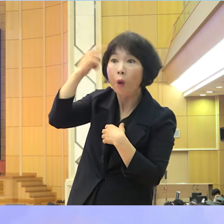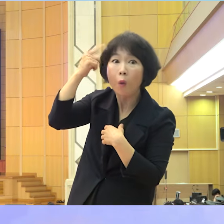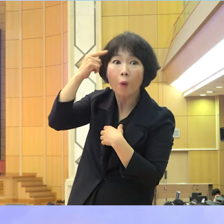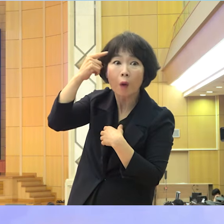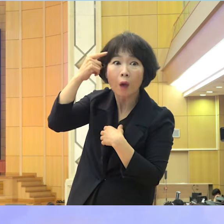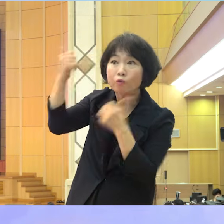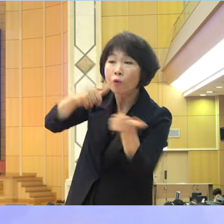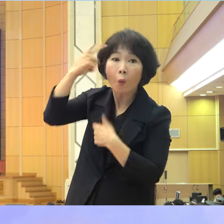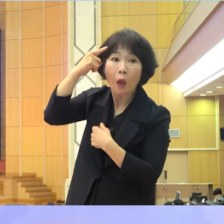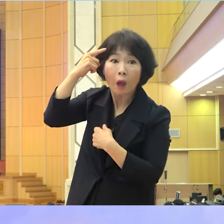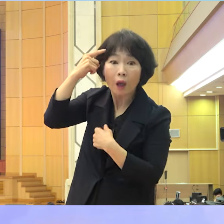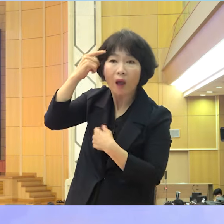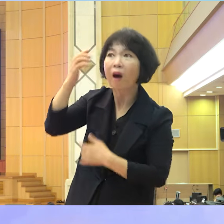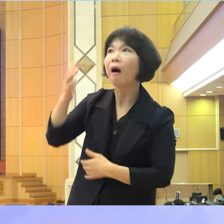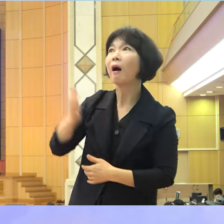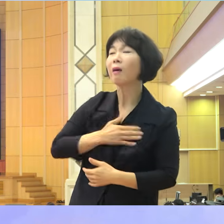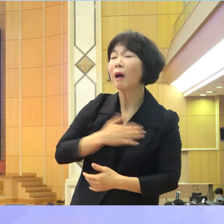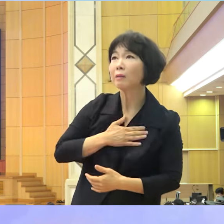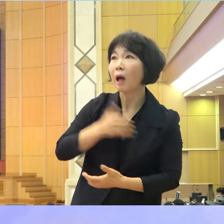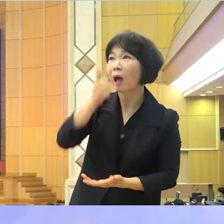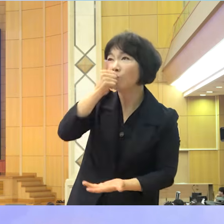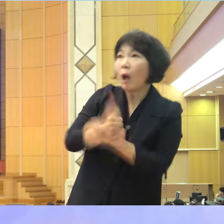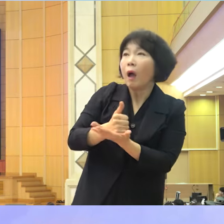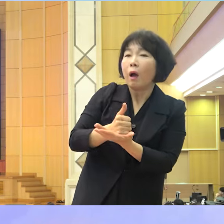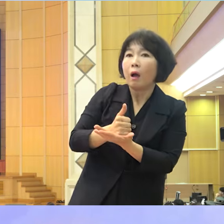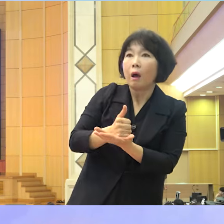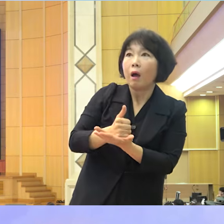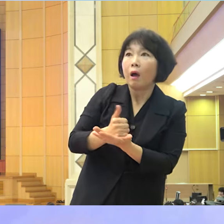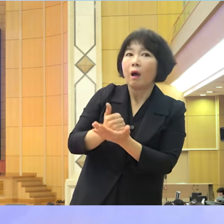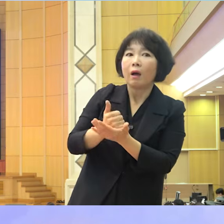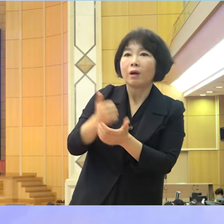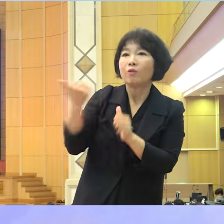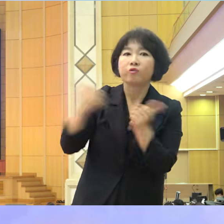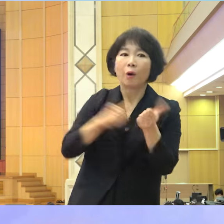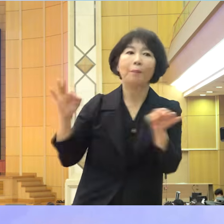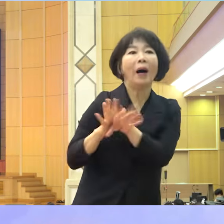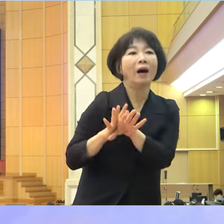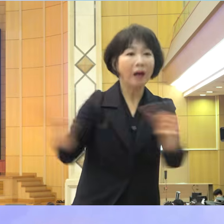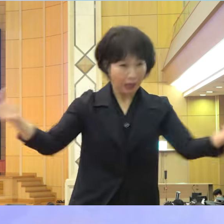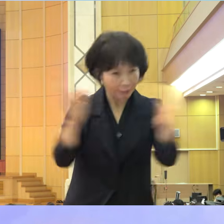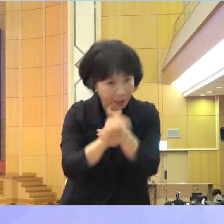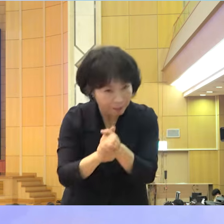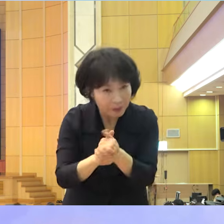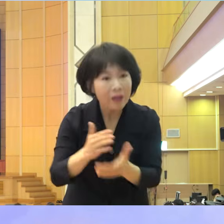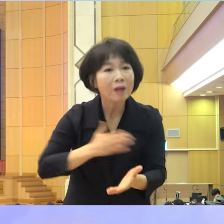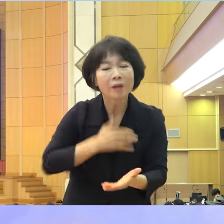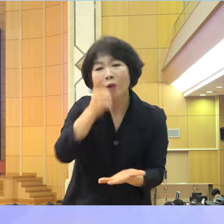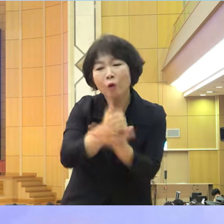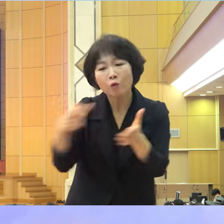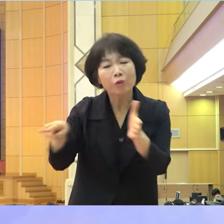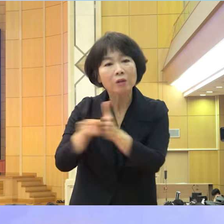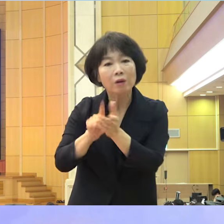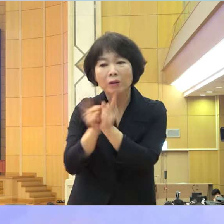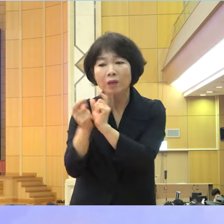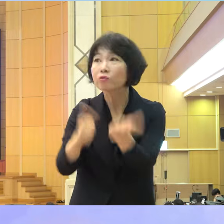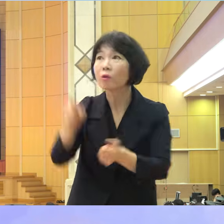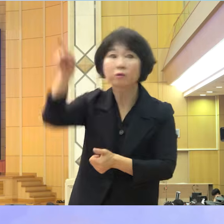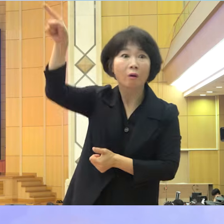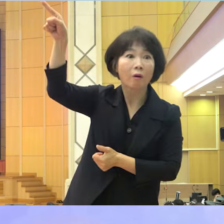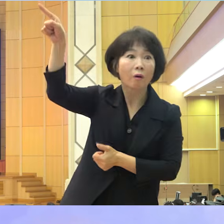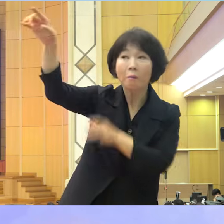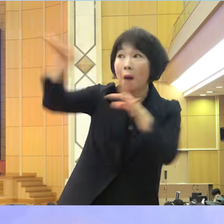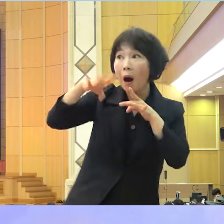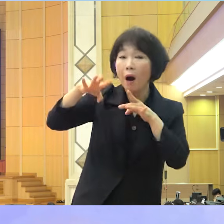것은 내 죄가 죽고, 내 죄를 위해 죽은 거니까 내 죄가